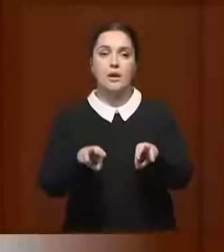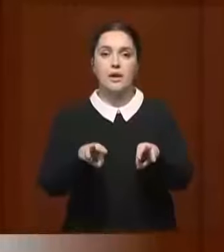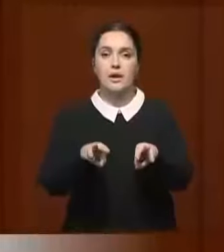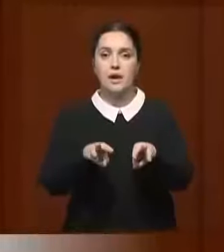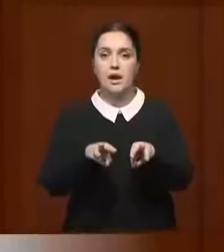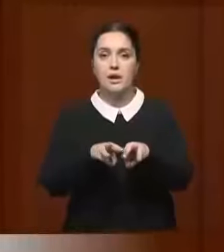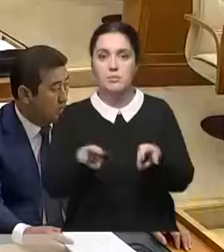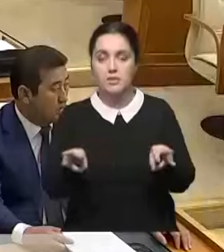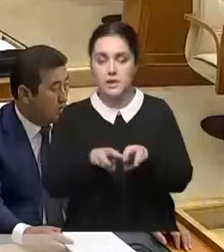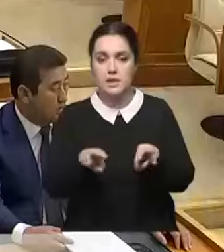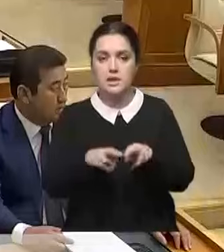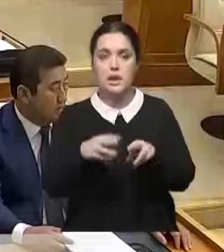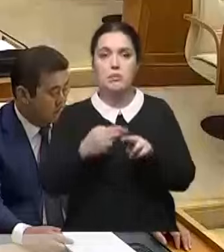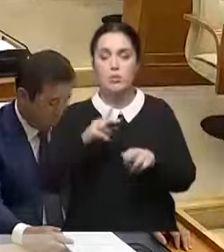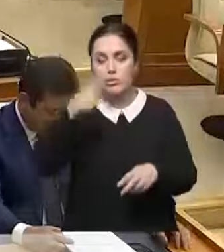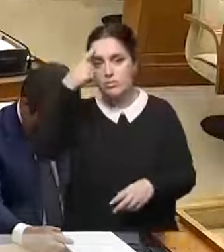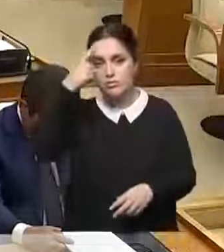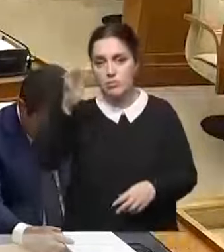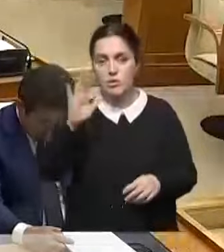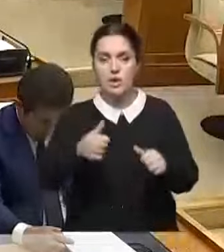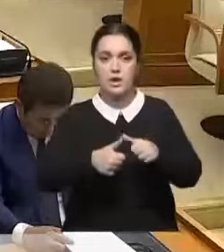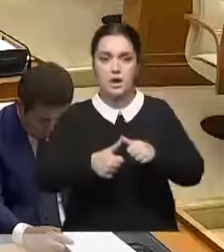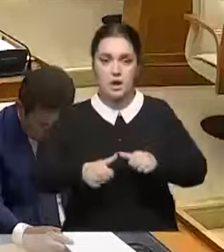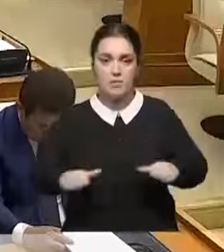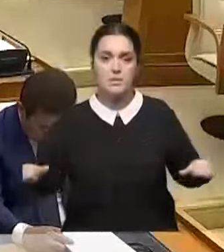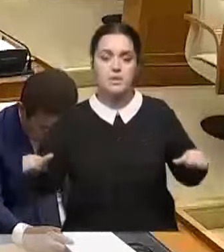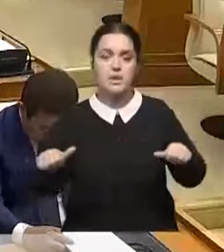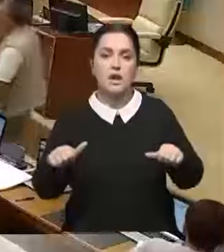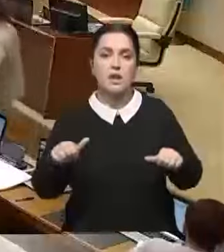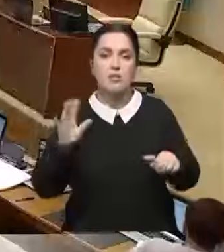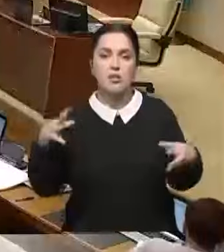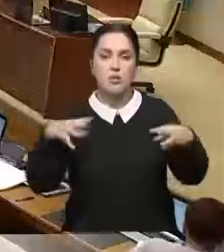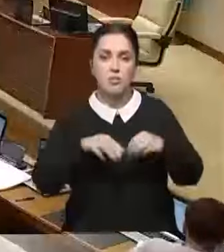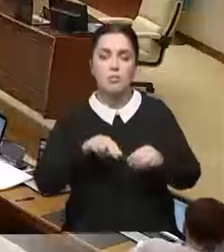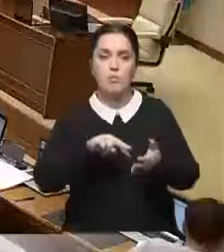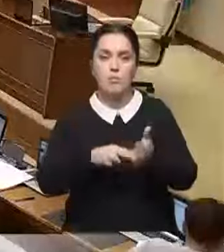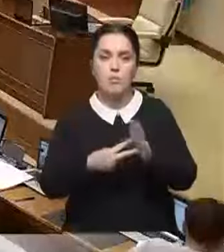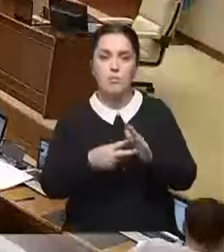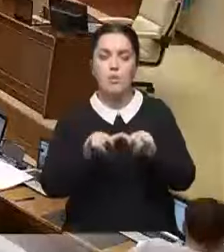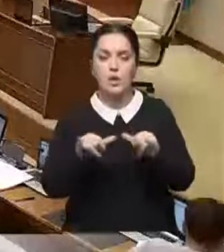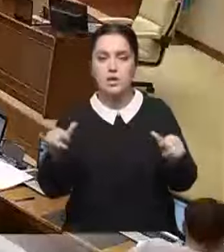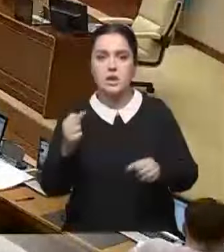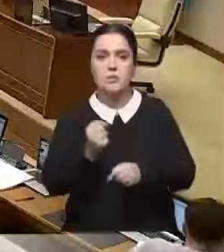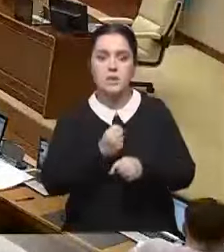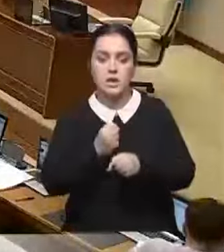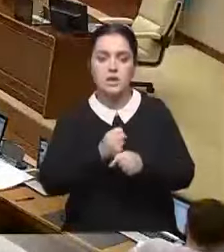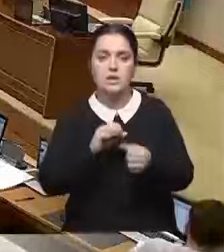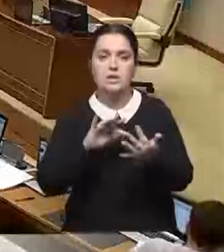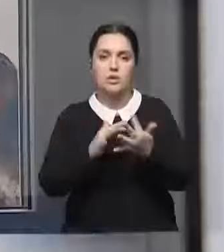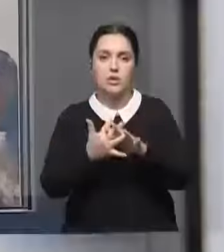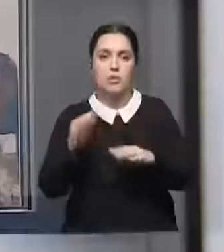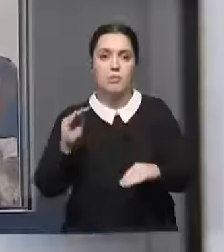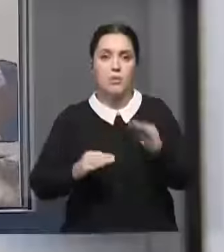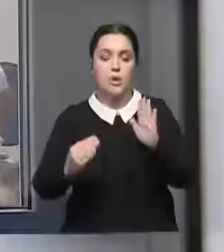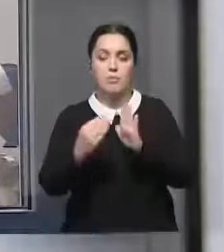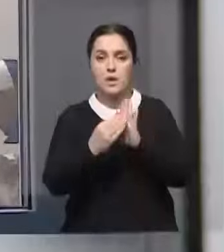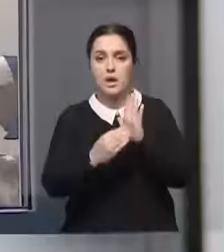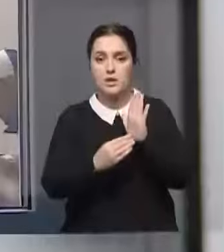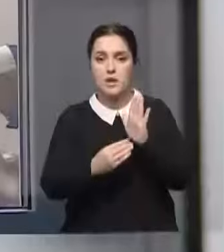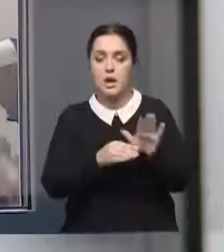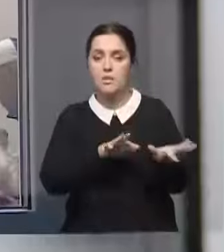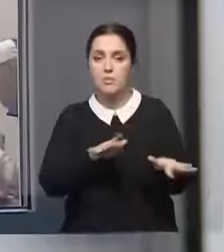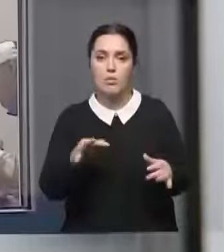этот вопрос на рассмотрение межведомственной комиссии. В правительстве обсудят и комплексный план по развитию переработки сельхозпродукции. В нем прописаны новые меры